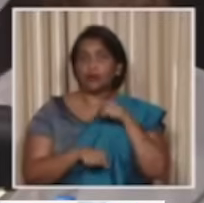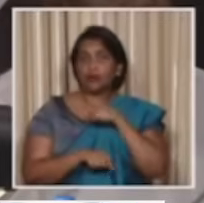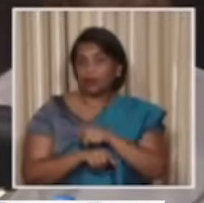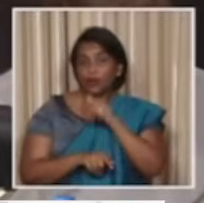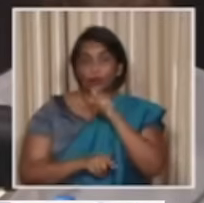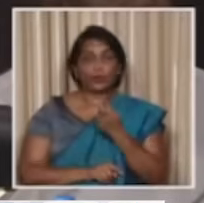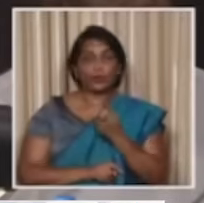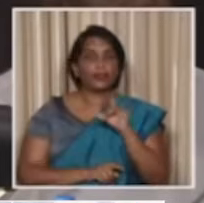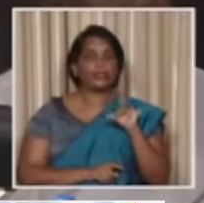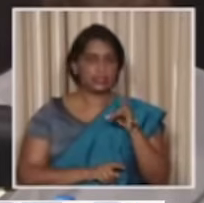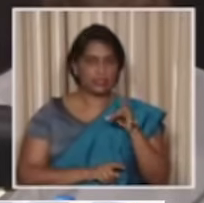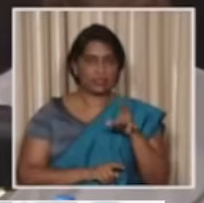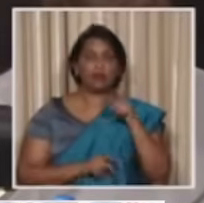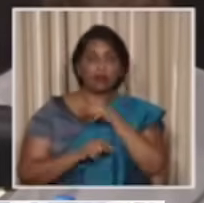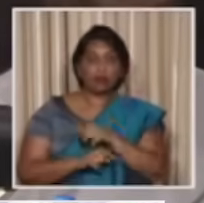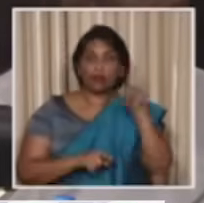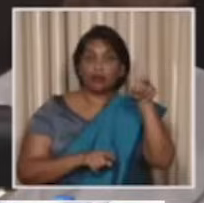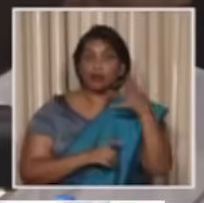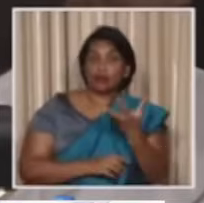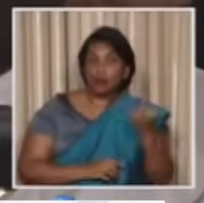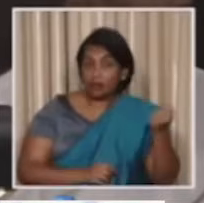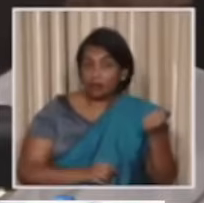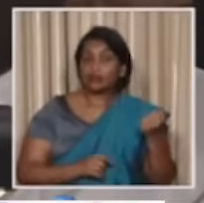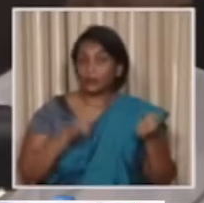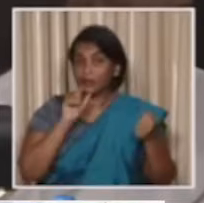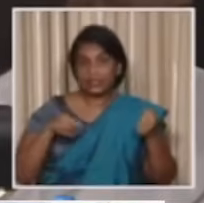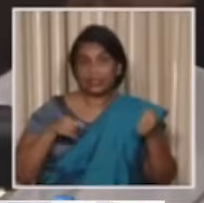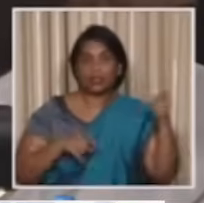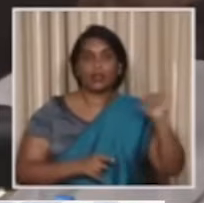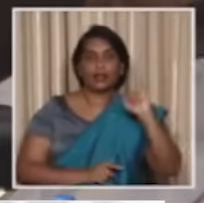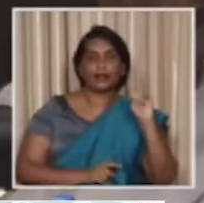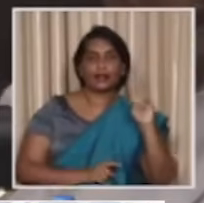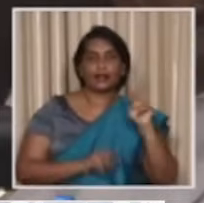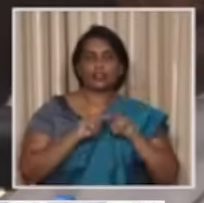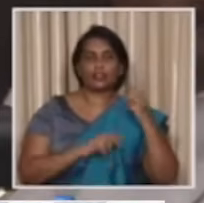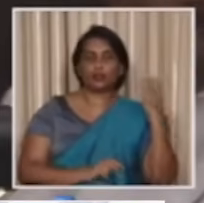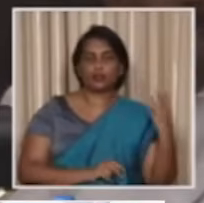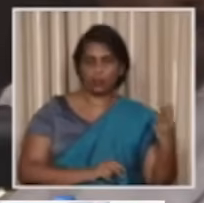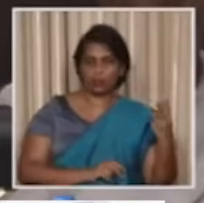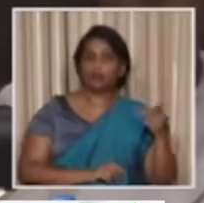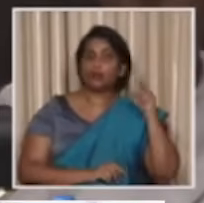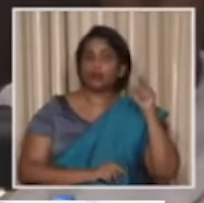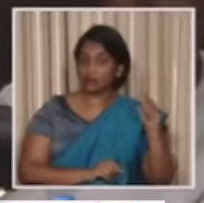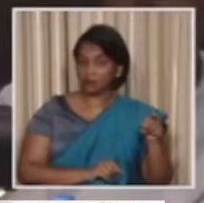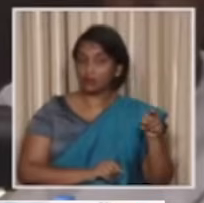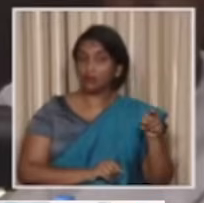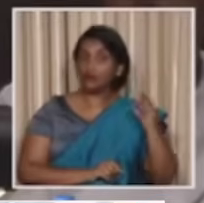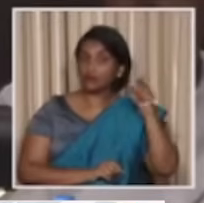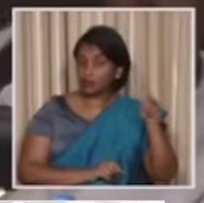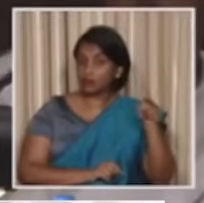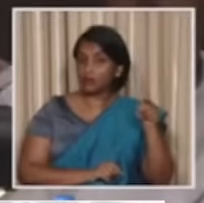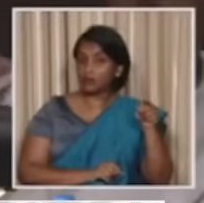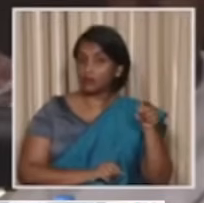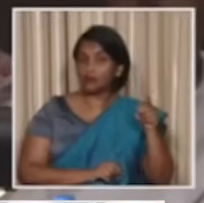आगे रुपयाल सी आए है भाई एक हाट्टिया गाते इधा रुपयाल हटा देकर साता थुनट उनके उन